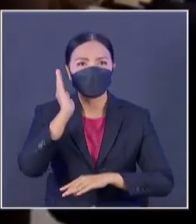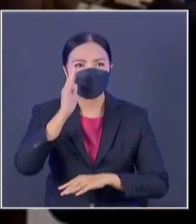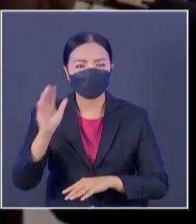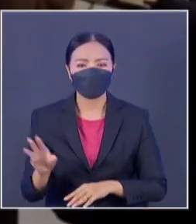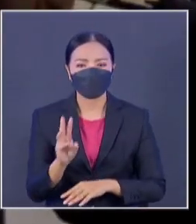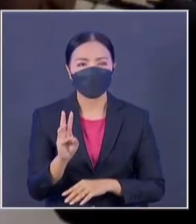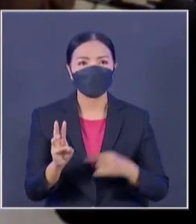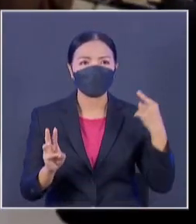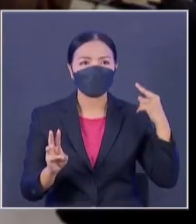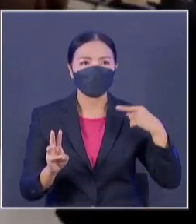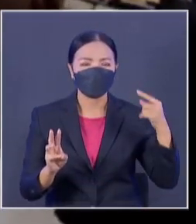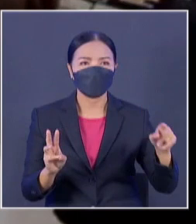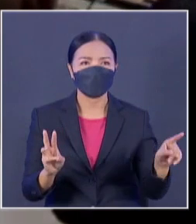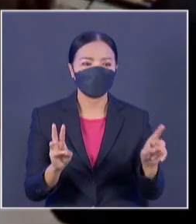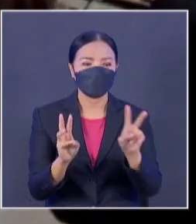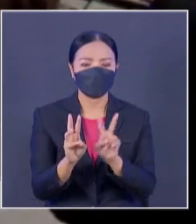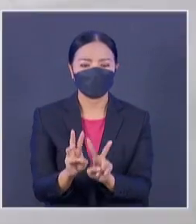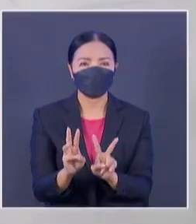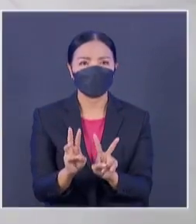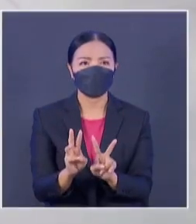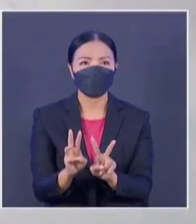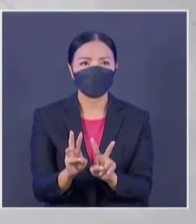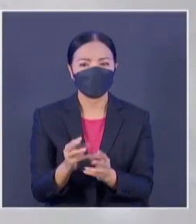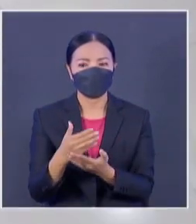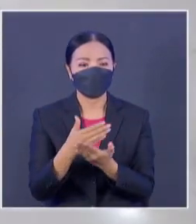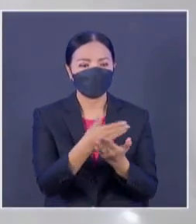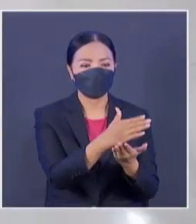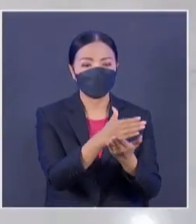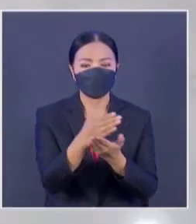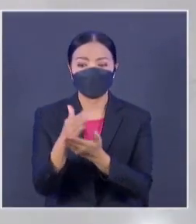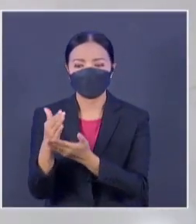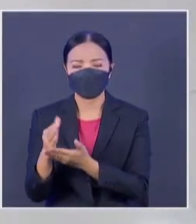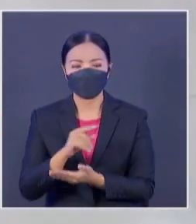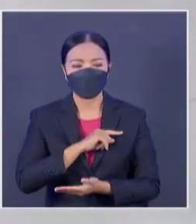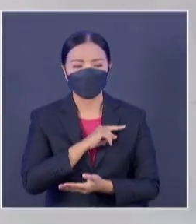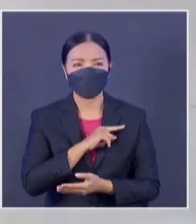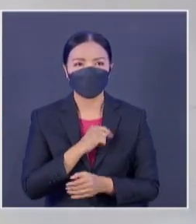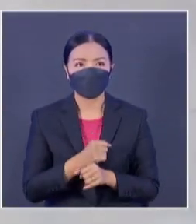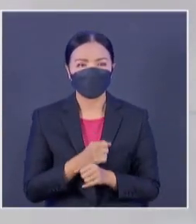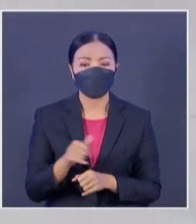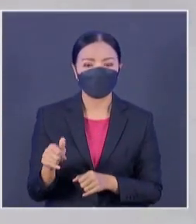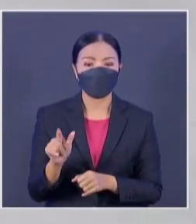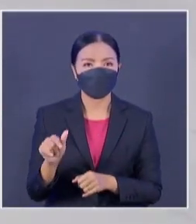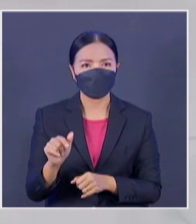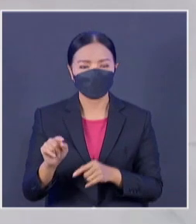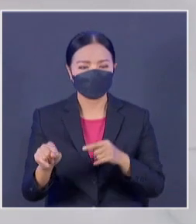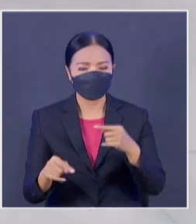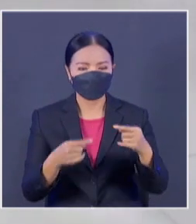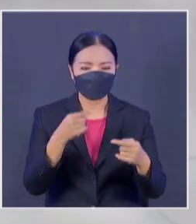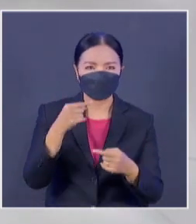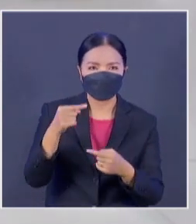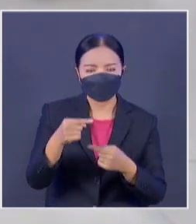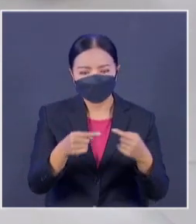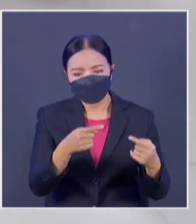6เป็นผู้หญิง2แต่ละคนนี้เขามีการแบ่งหน้าที่กันนะครับชัดเจนทั้งแอดมินเป็นผู้คอยตอบลูกค้